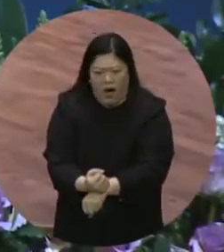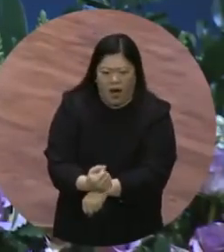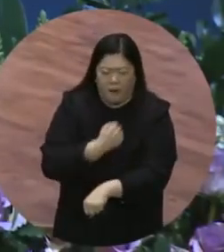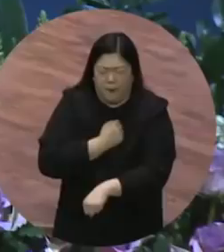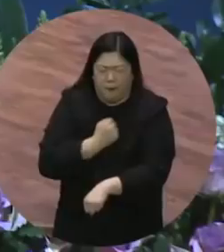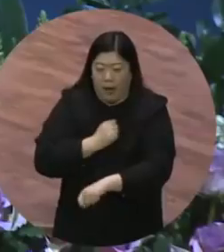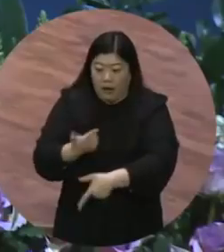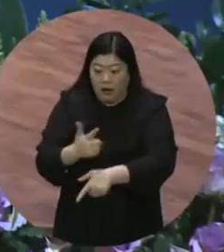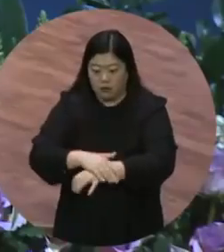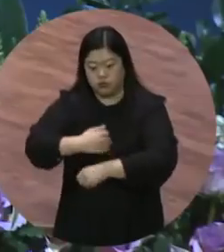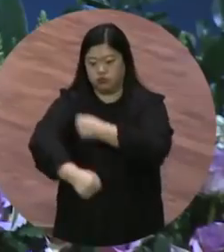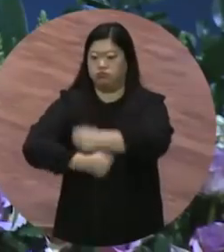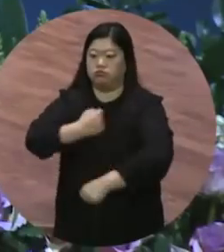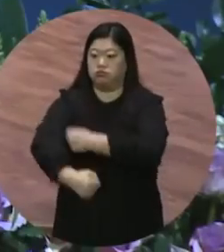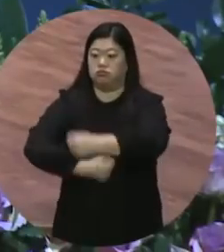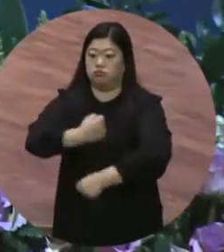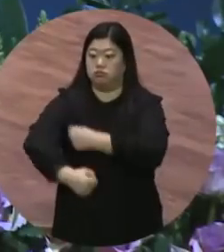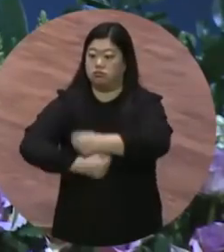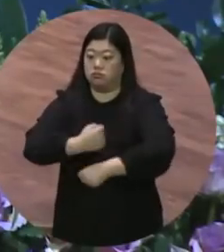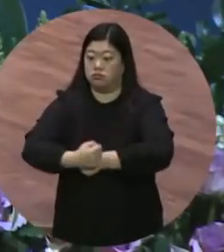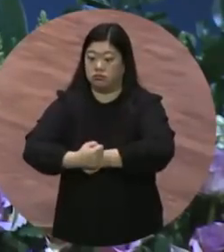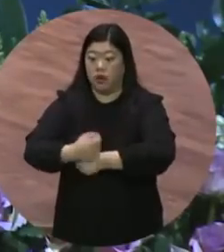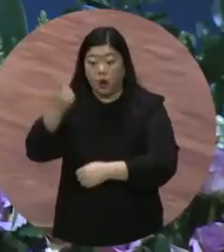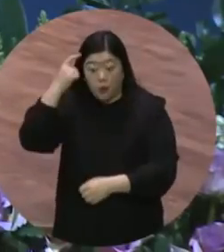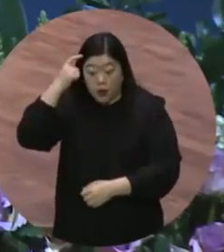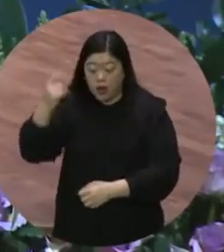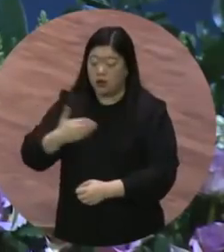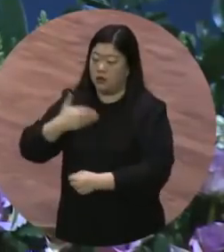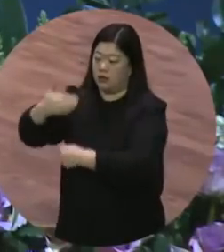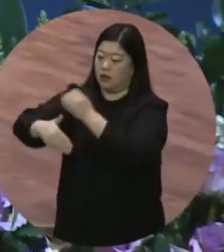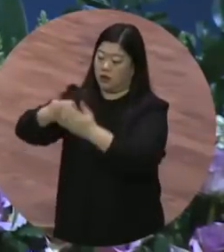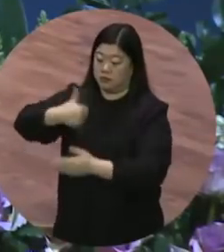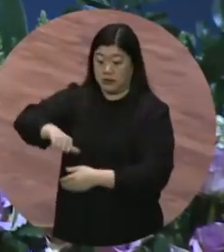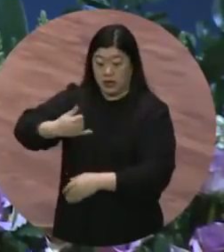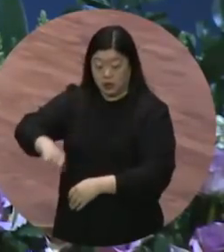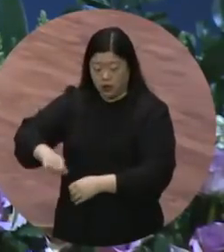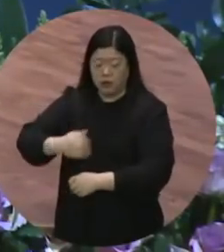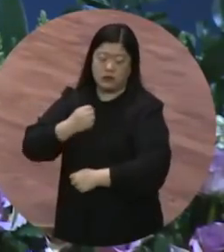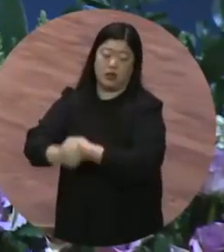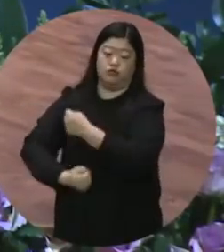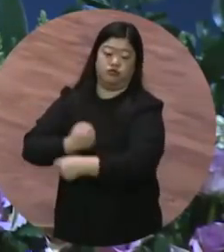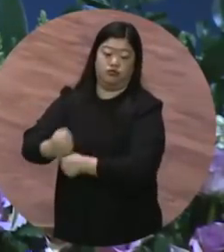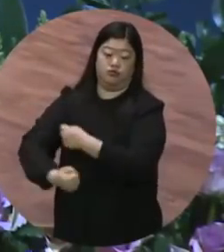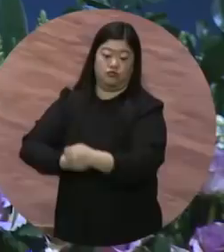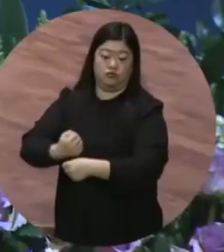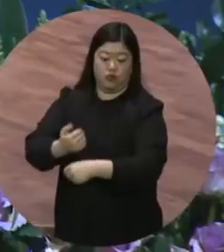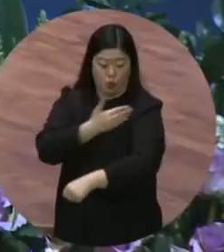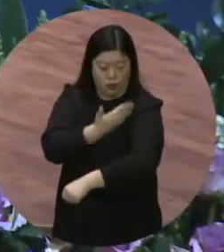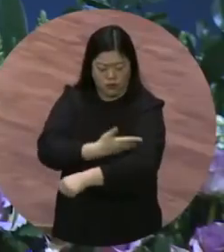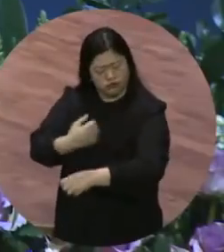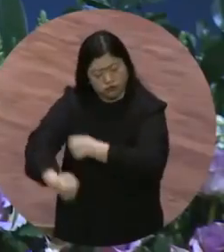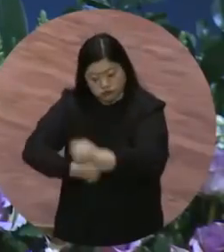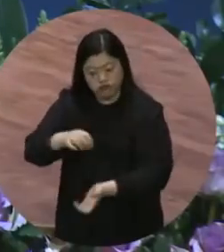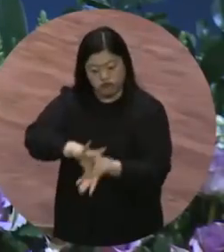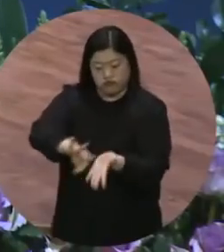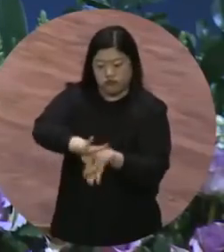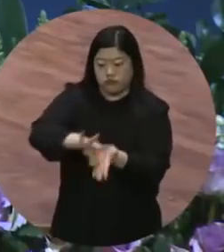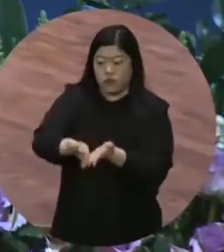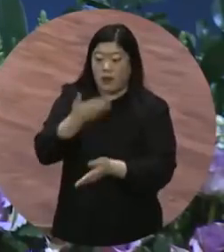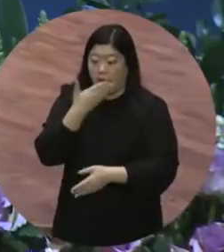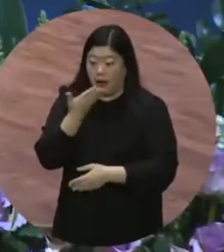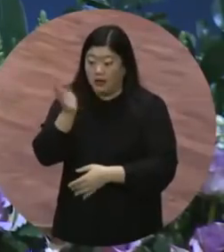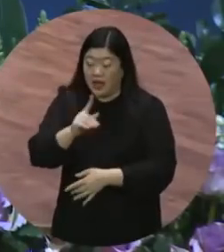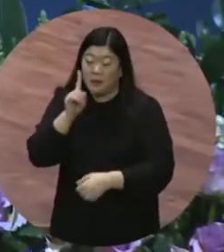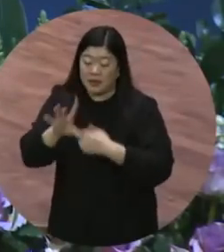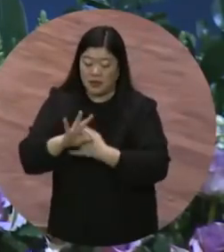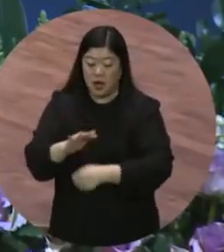우리에게는 신분이라는 자유함이 있고 권세라는 자유함이 있어요. 그런데 이것이 언제 힘을 잃어버리냐? 묶여버리면